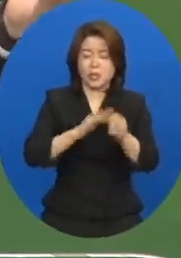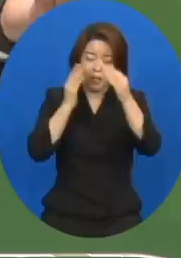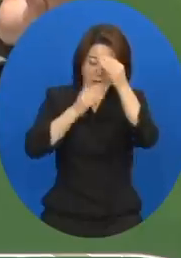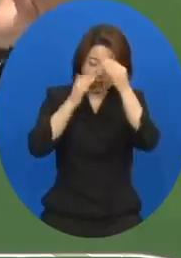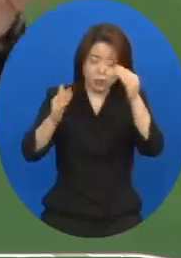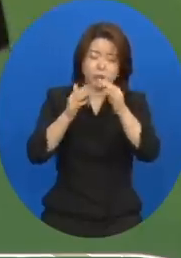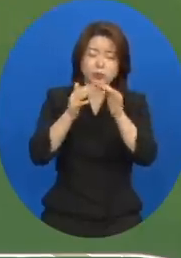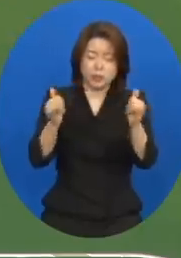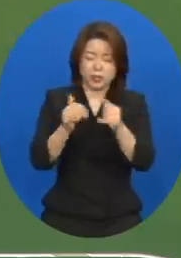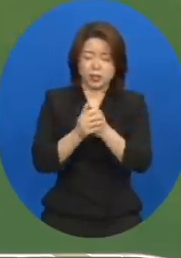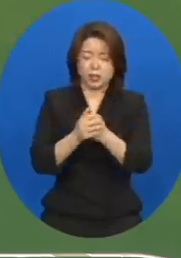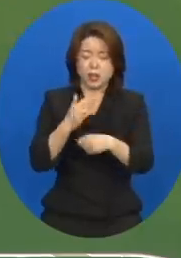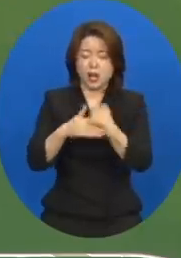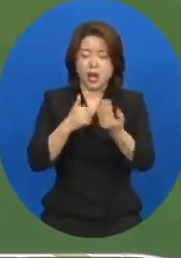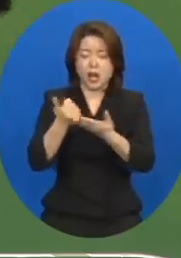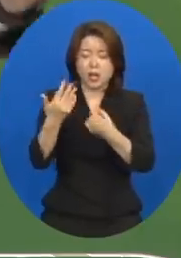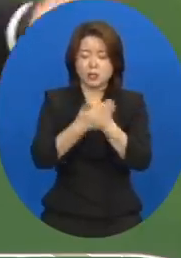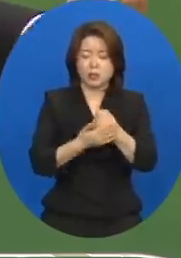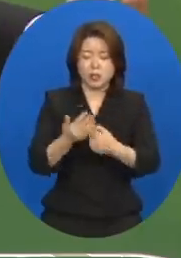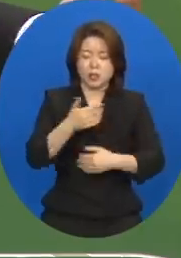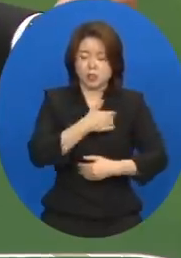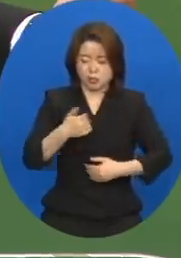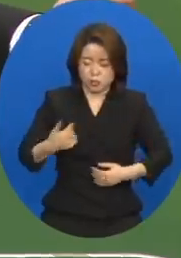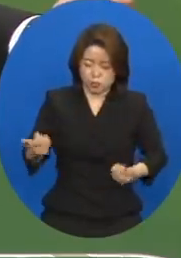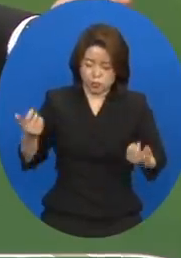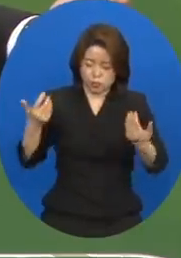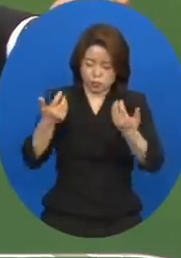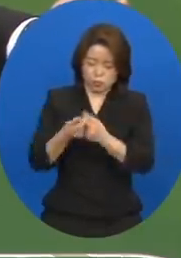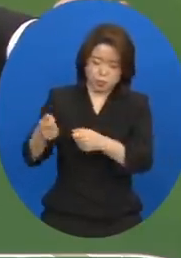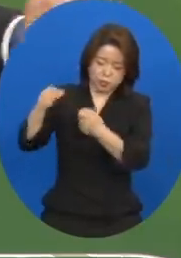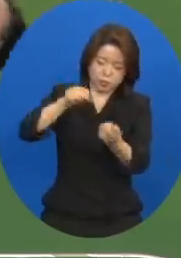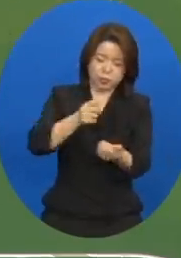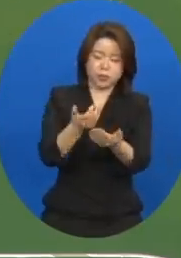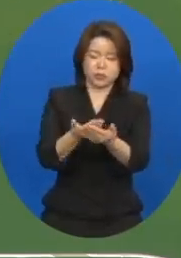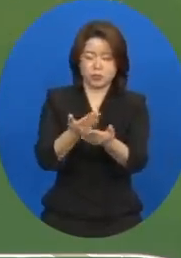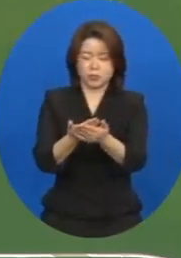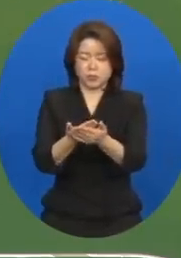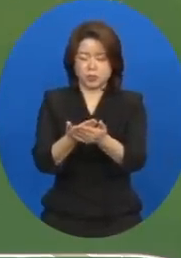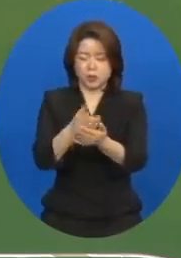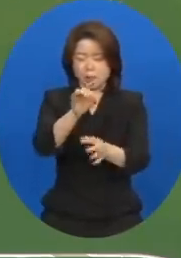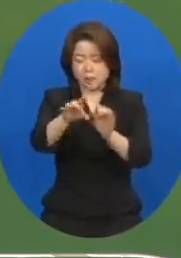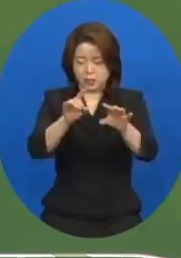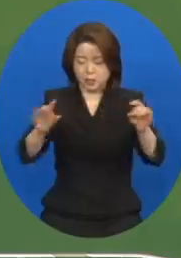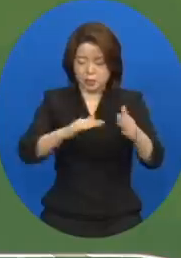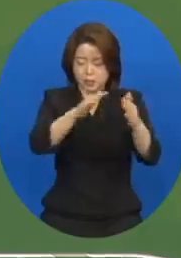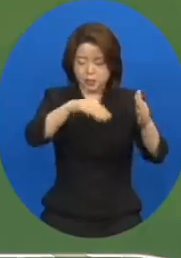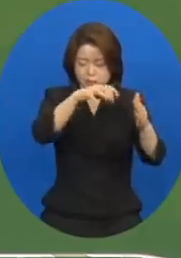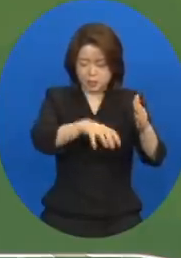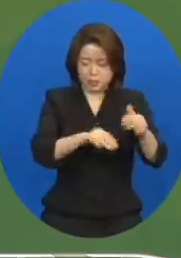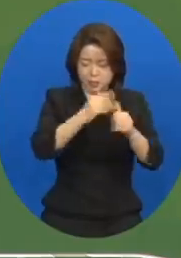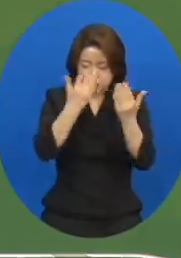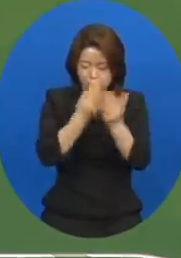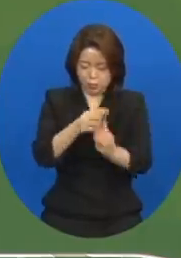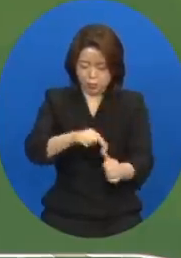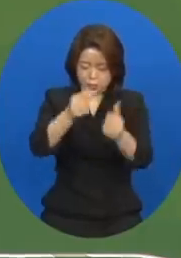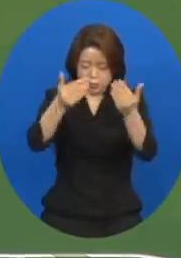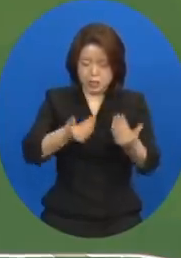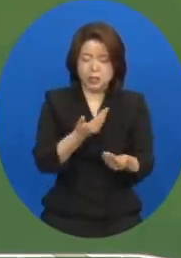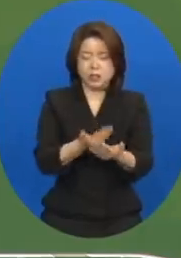성도들에게 하나님의 은혜를 충만하게 부어주소서. 저들의 가정이 온전히 구원받게